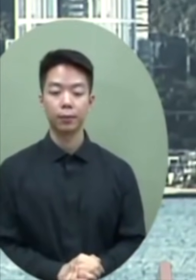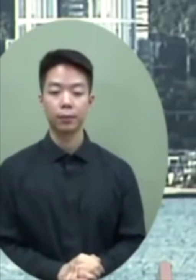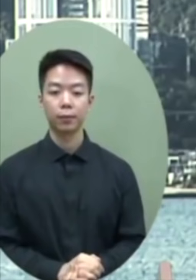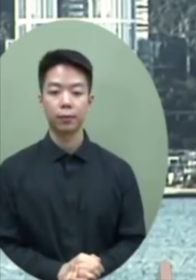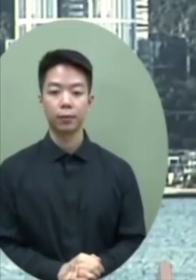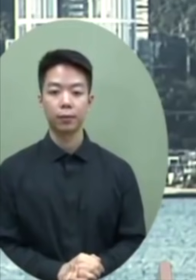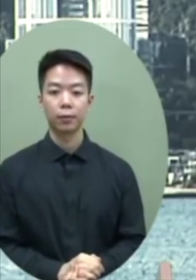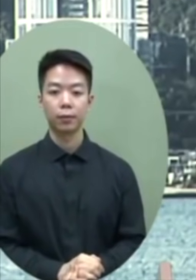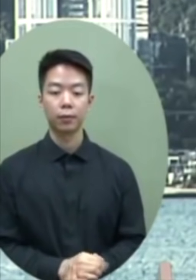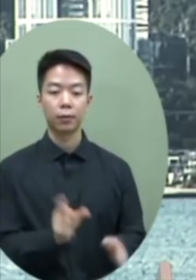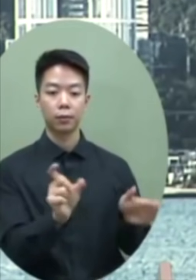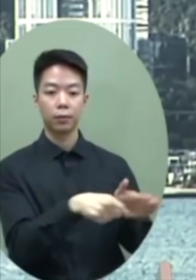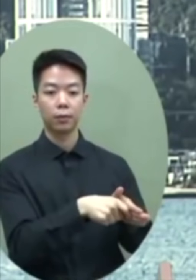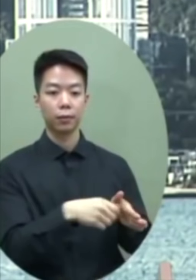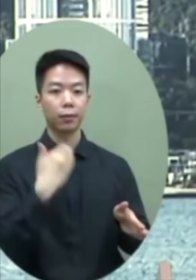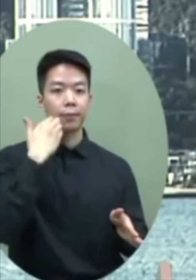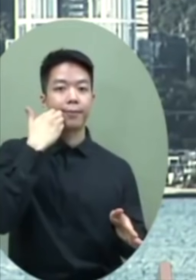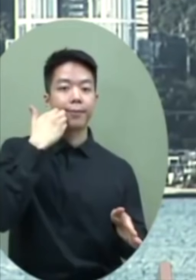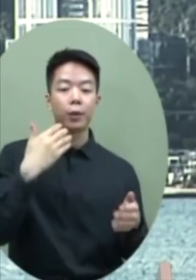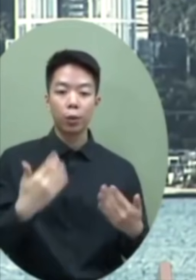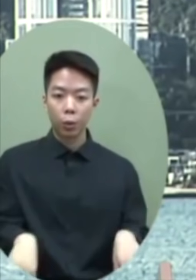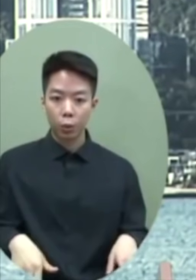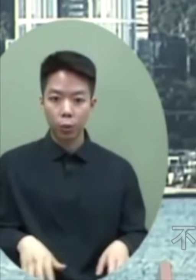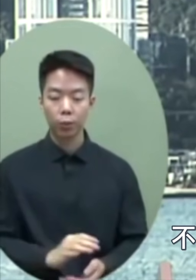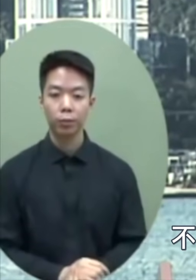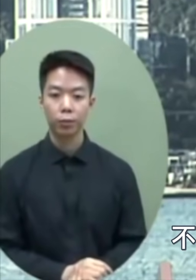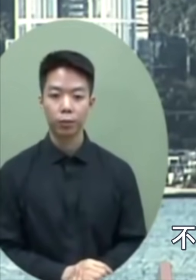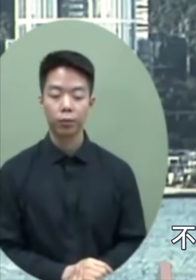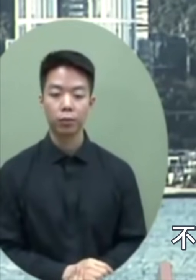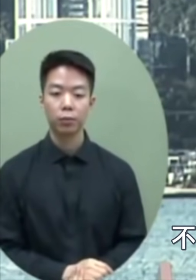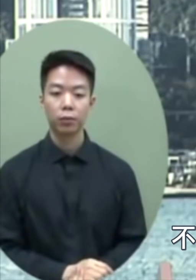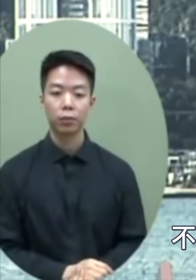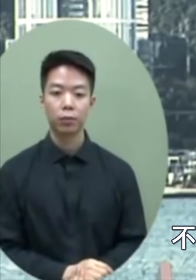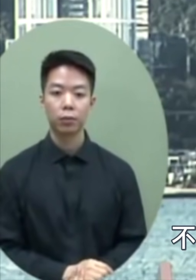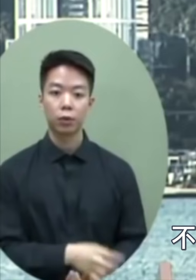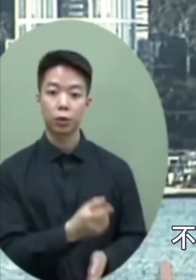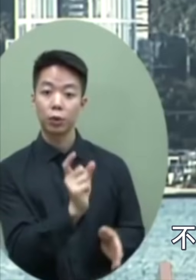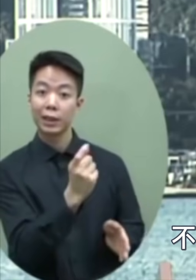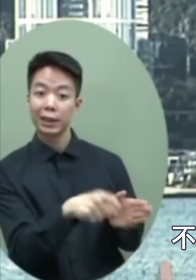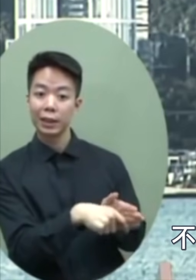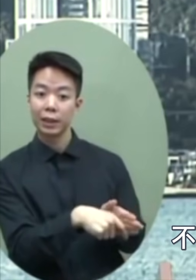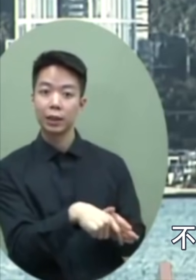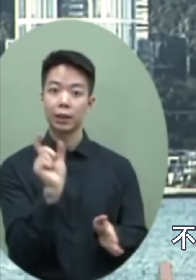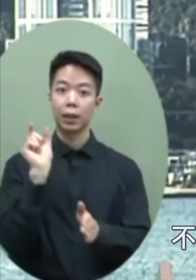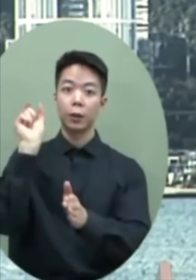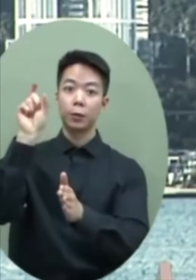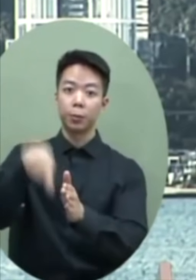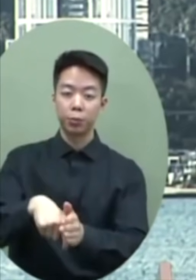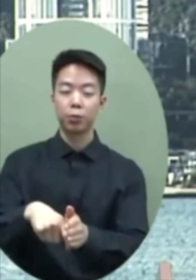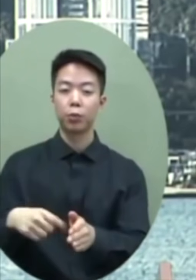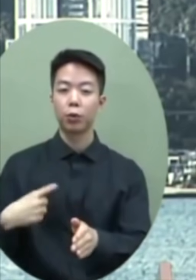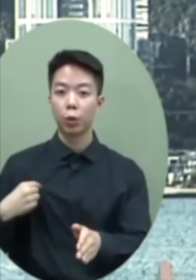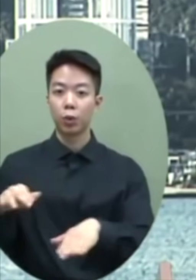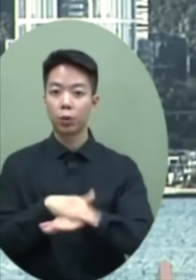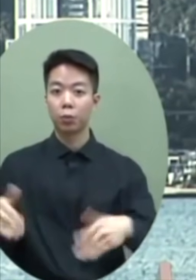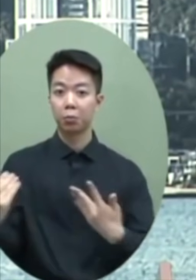凍結佢嘅資產，確保佢嘅資產唔可以用於危害國家安全嘅罪行。